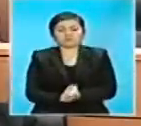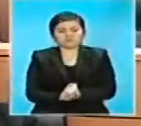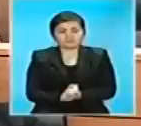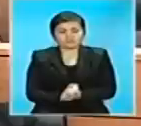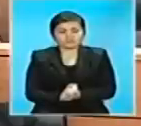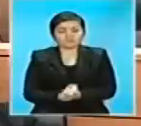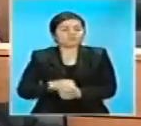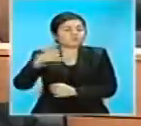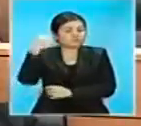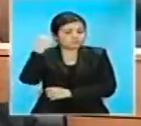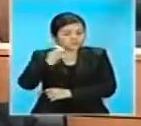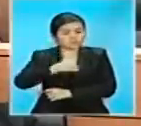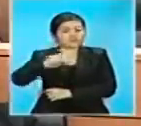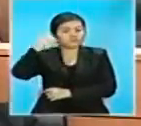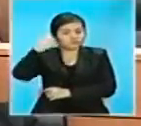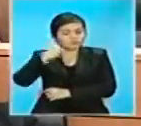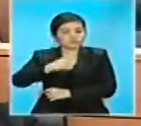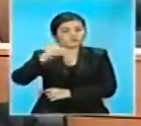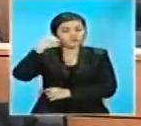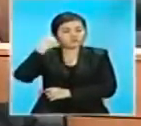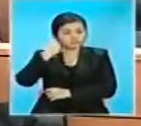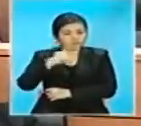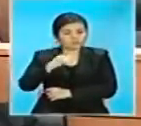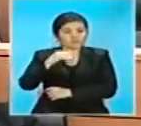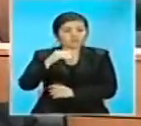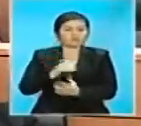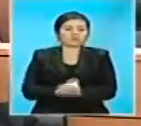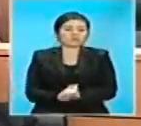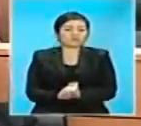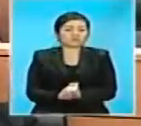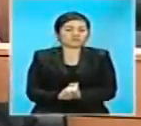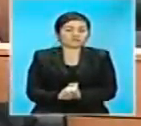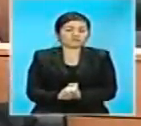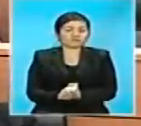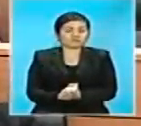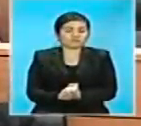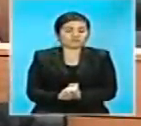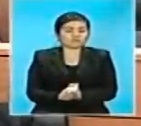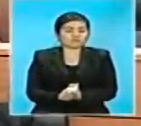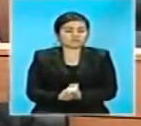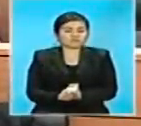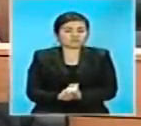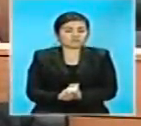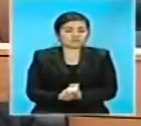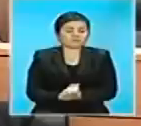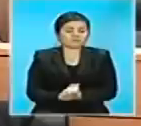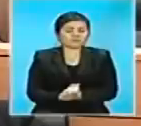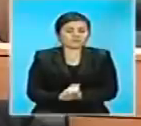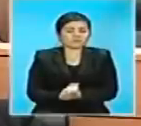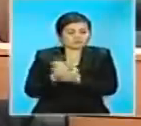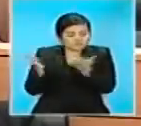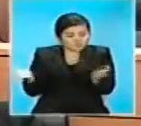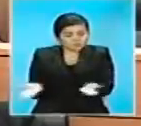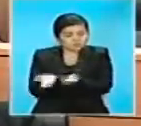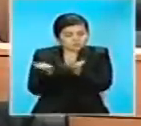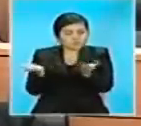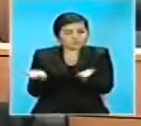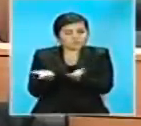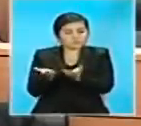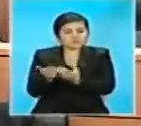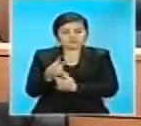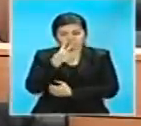หลายครั้งที่บุคคลเหล่านั้นนะครับเพียงไม่แสดงออกอย่างเดียวยังให้การสนับสนุนด้วยซ้ำไ